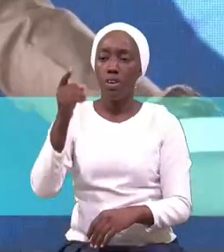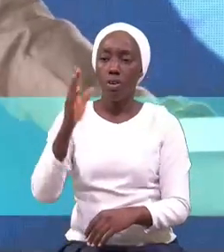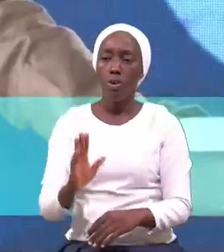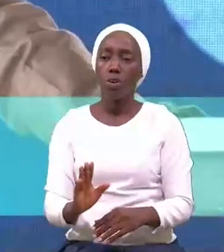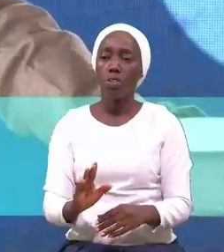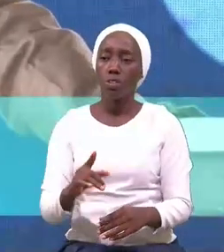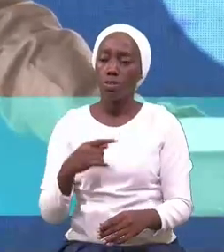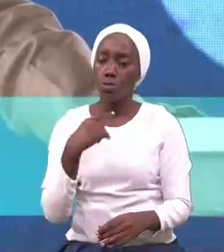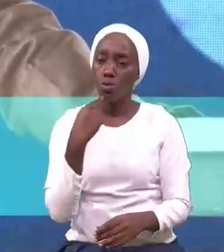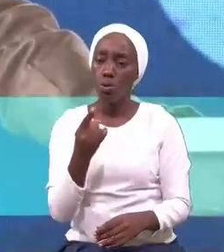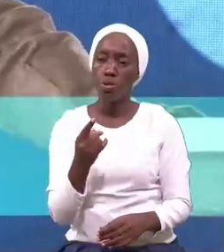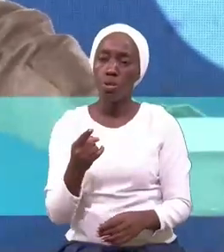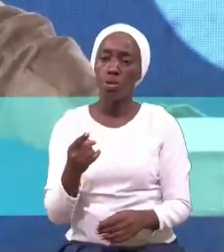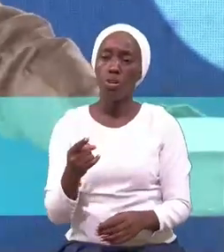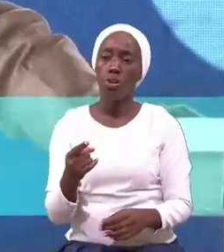Dieu a dit à Moïse,